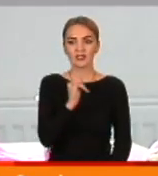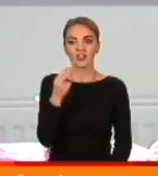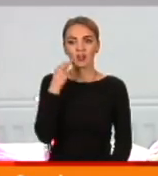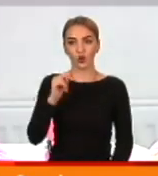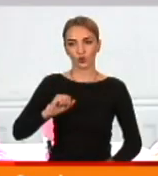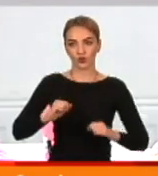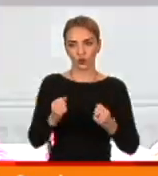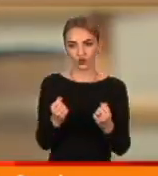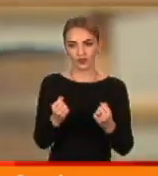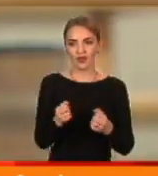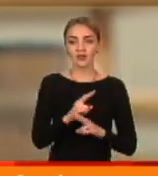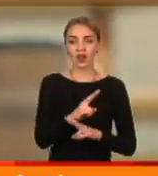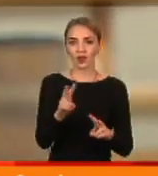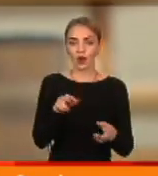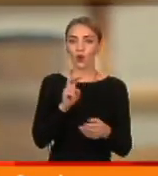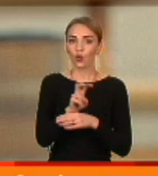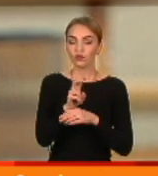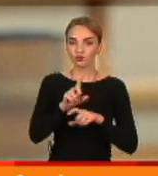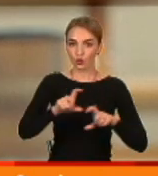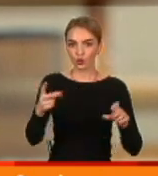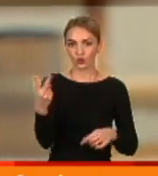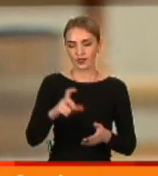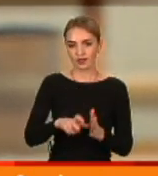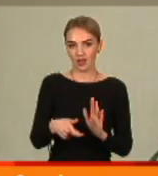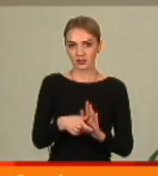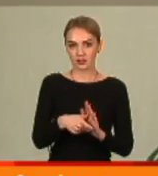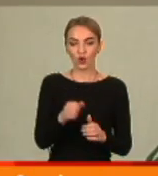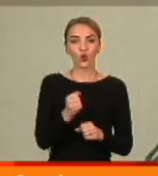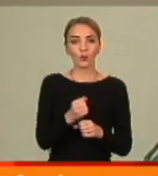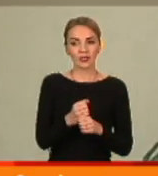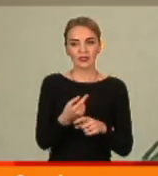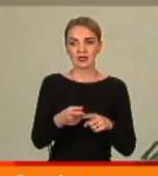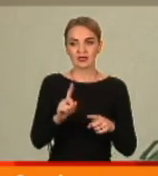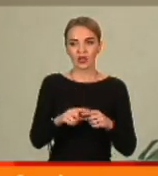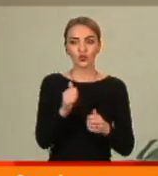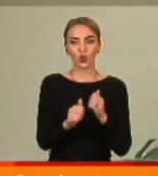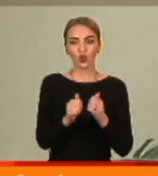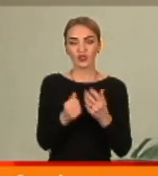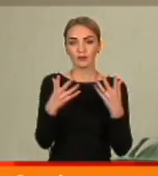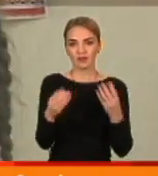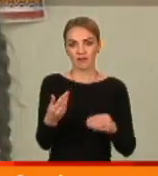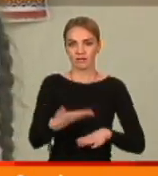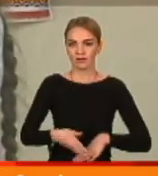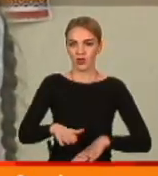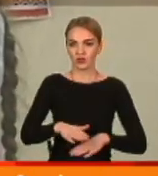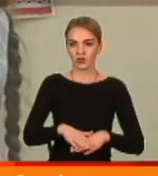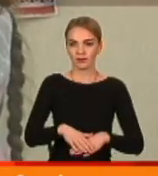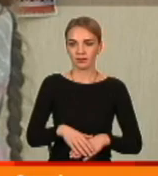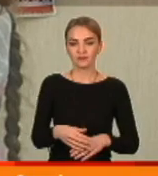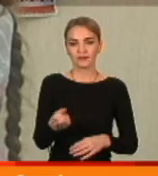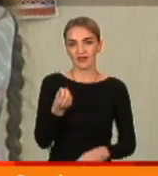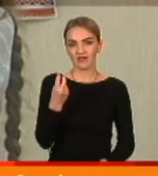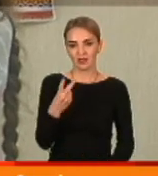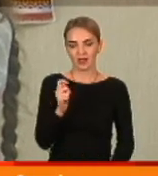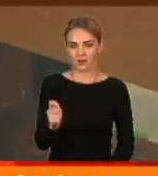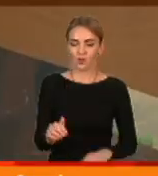кращої подруги, яка так само ходить у школу, у 2-й клас. Але робити їй це з кожним днем усе важче. Ти отримуєш оцінку